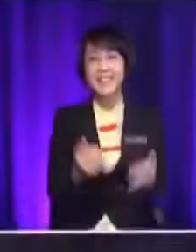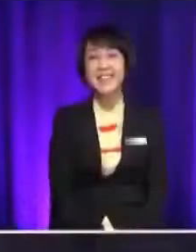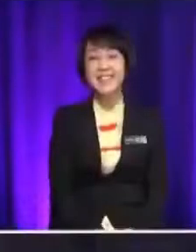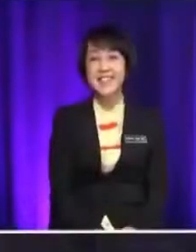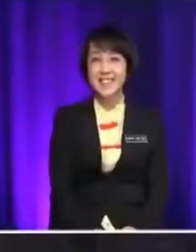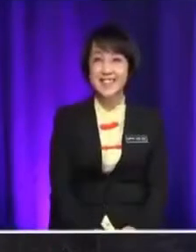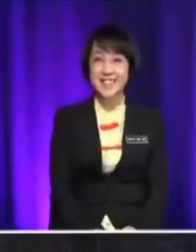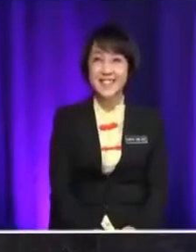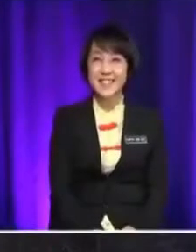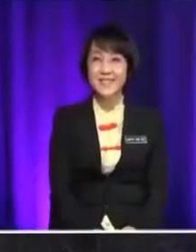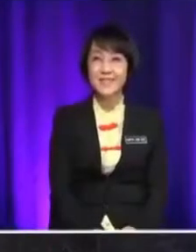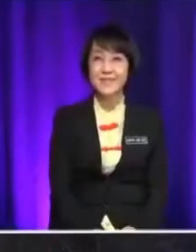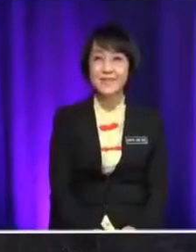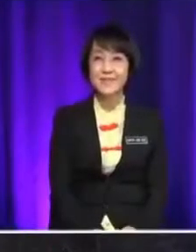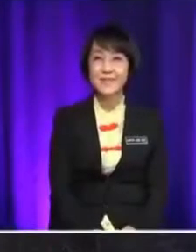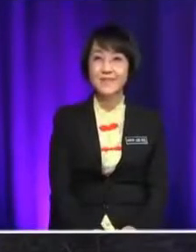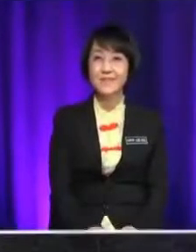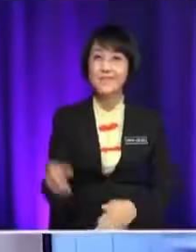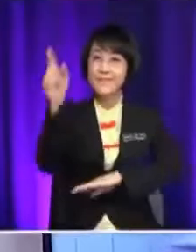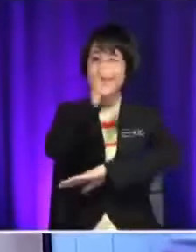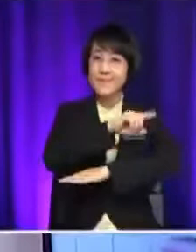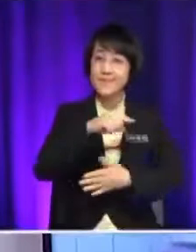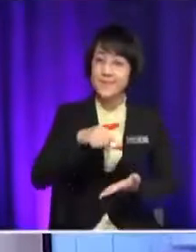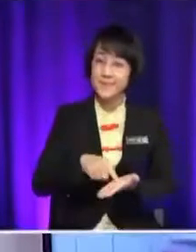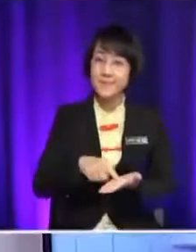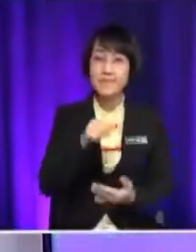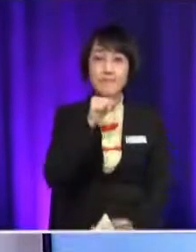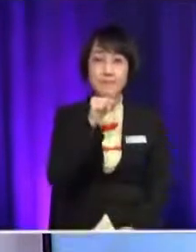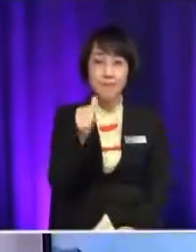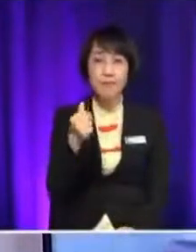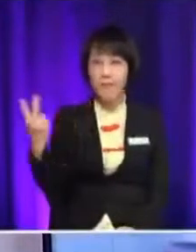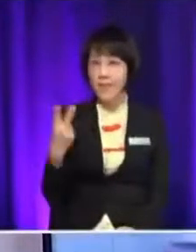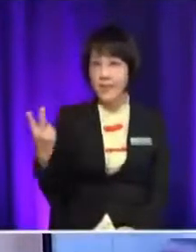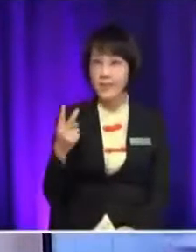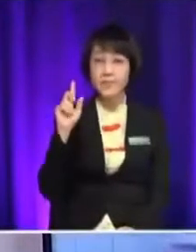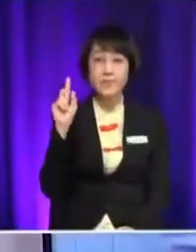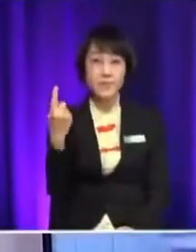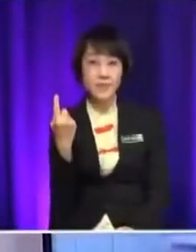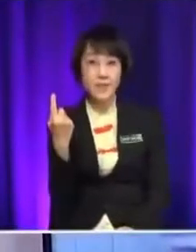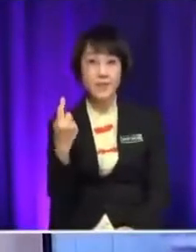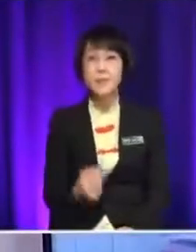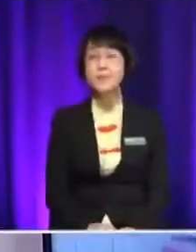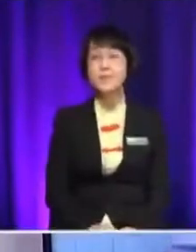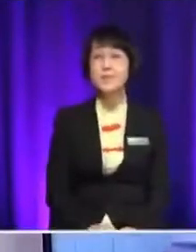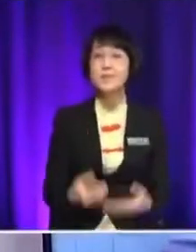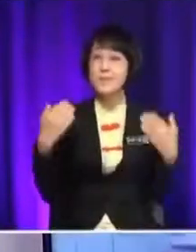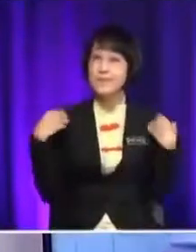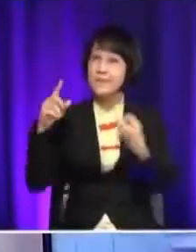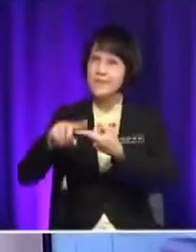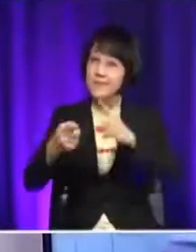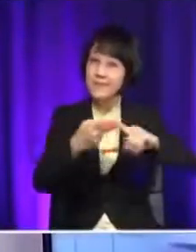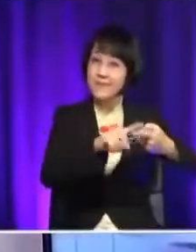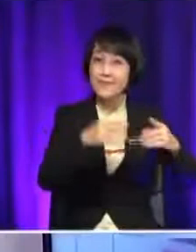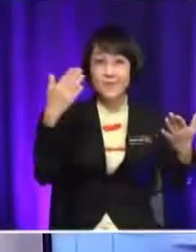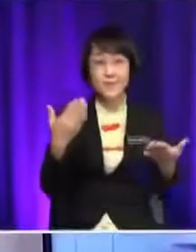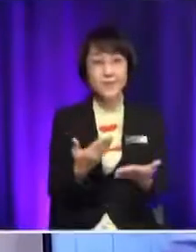Okey, dan juga Cikgu, hari ini bukan kita berdua sahaja, bukan Mira saja anak murid Cikgu hari ini. Tetapi Mira pun ada kawan-kawan baru di